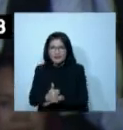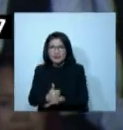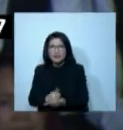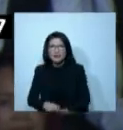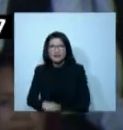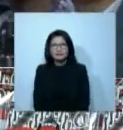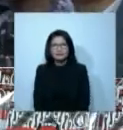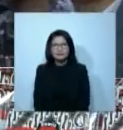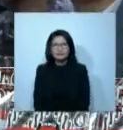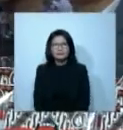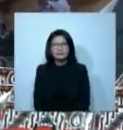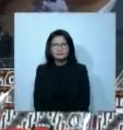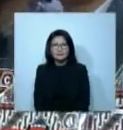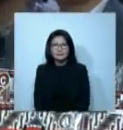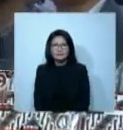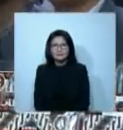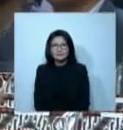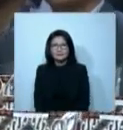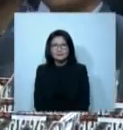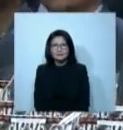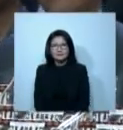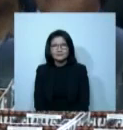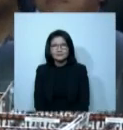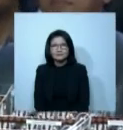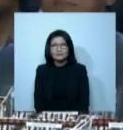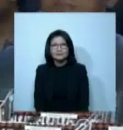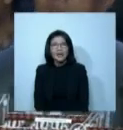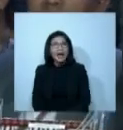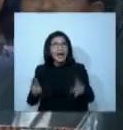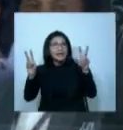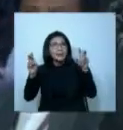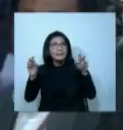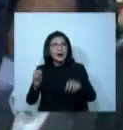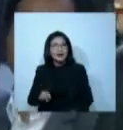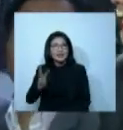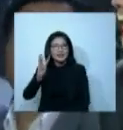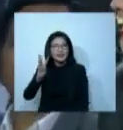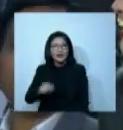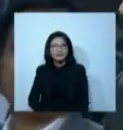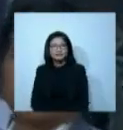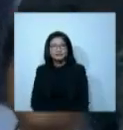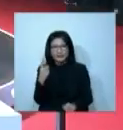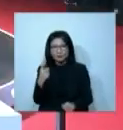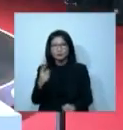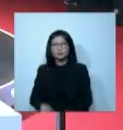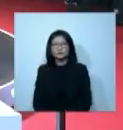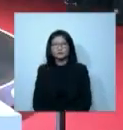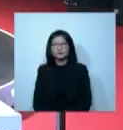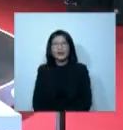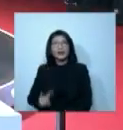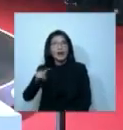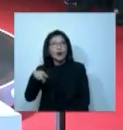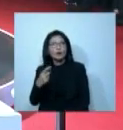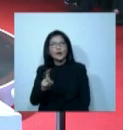katakanlah hanya menyinggung ya soal Prabowo dan perdebatan Prabowo dan Anies. Lebih greget lagi lah ya kalau misalnya